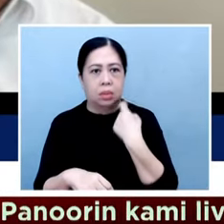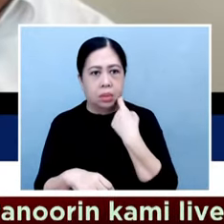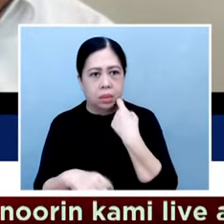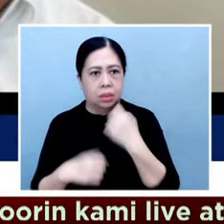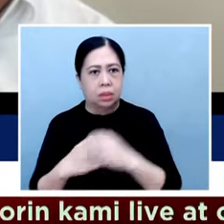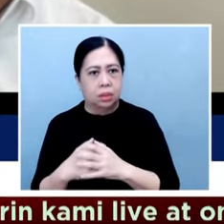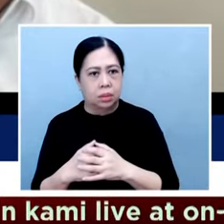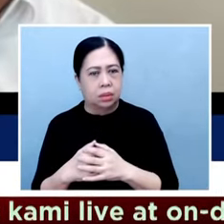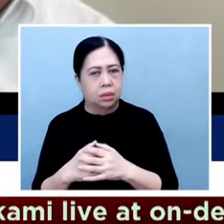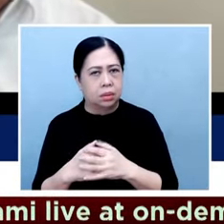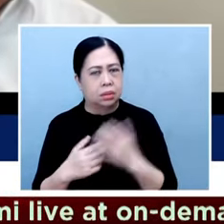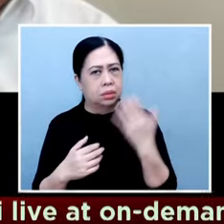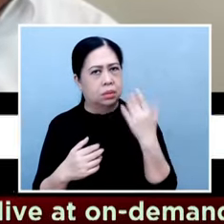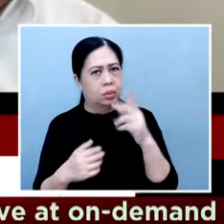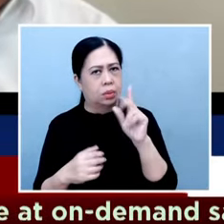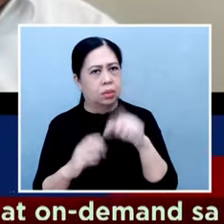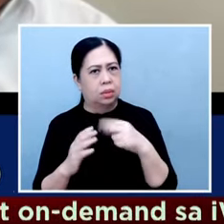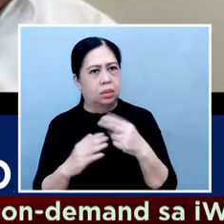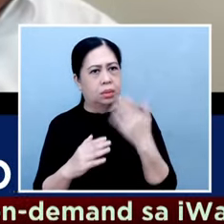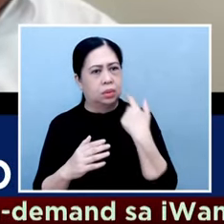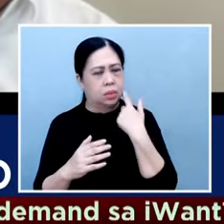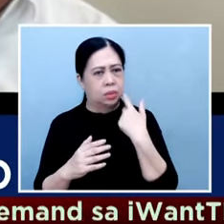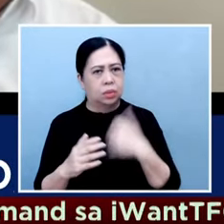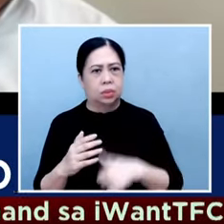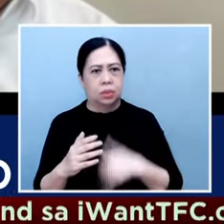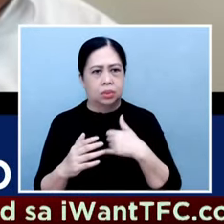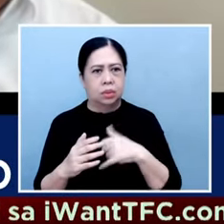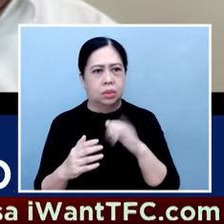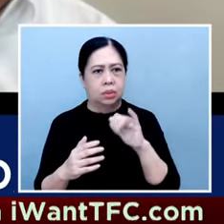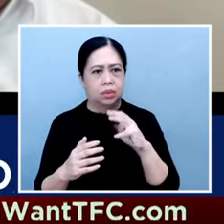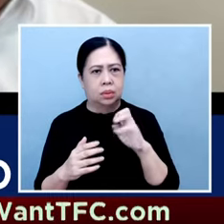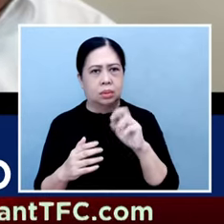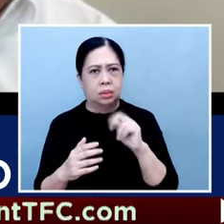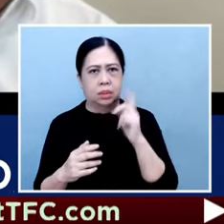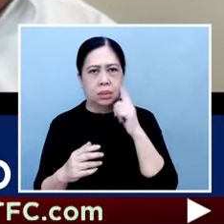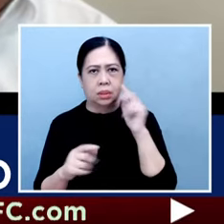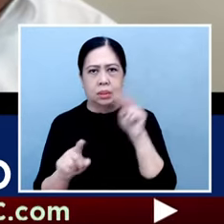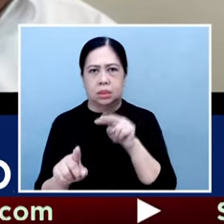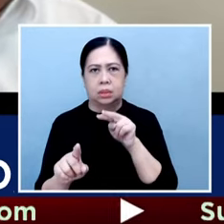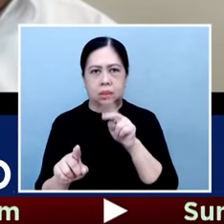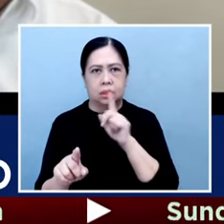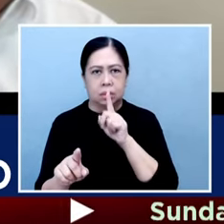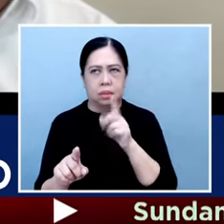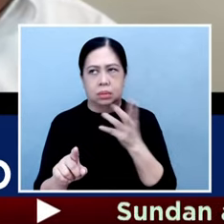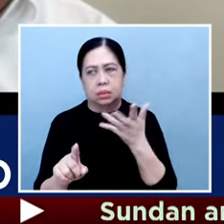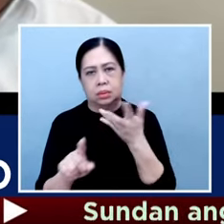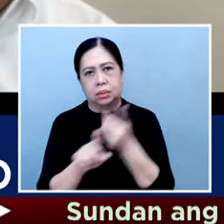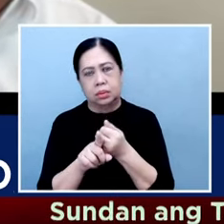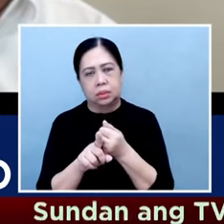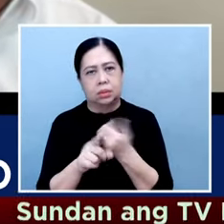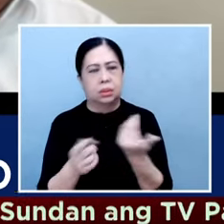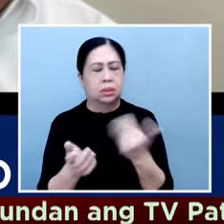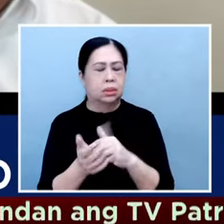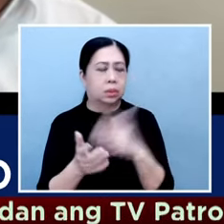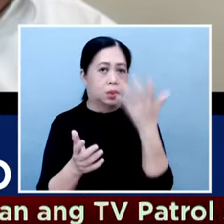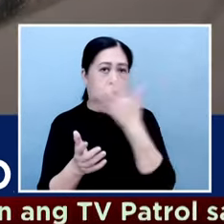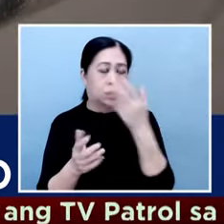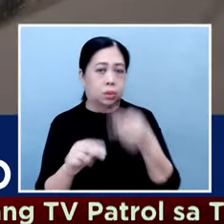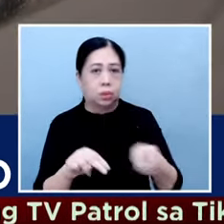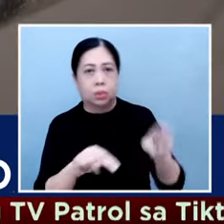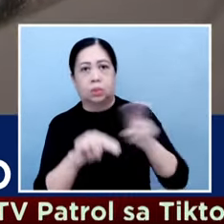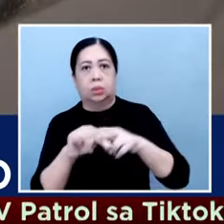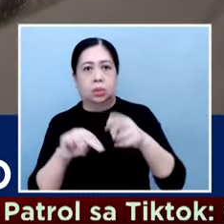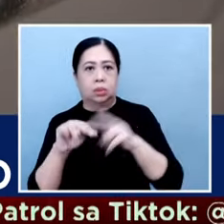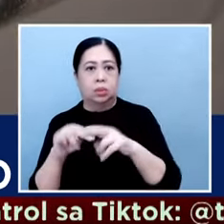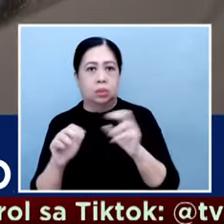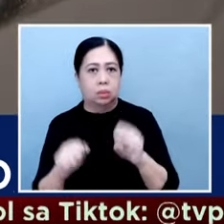of probably an hour ago, na medyo yan po ang nakikita natin na pwedeng magpa-rebound talaga ng malaki ng price for the day.